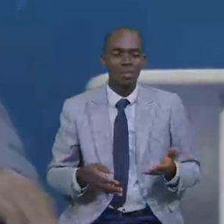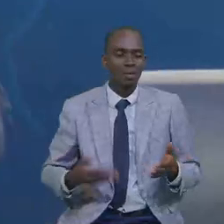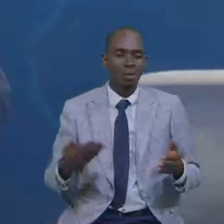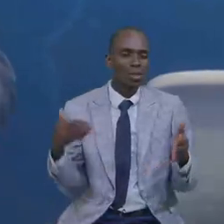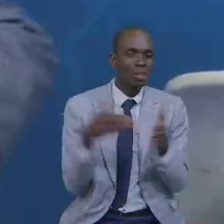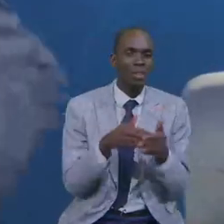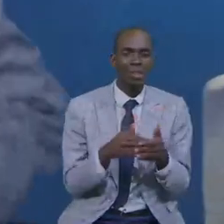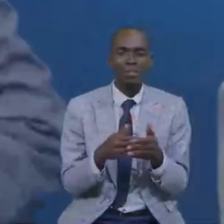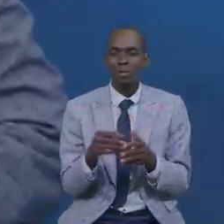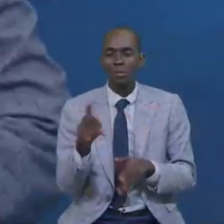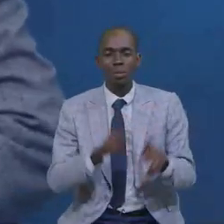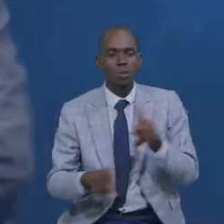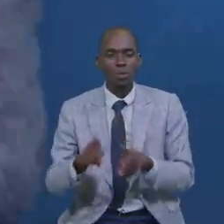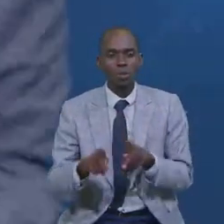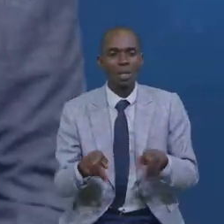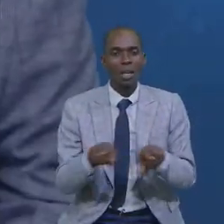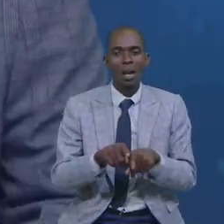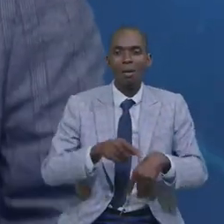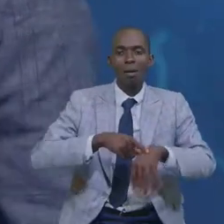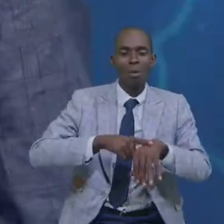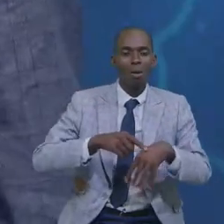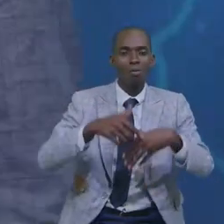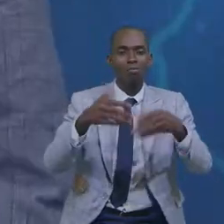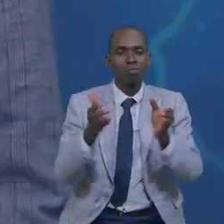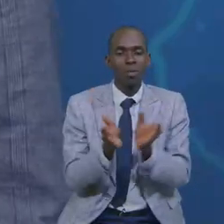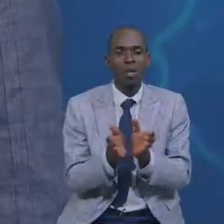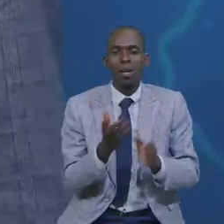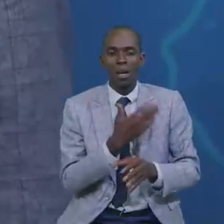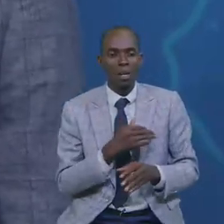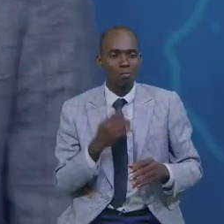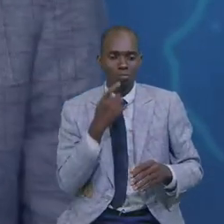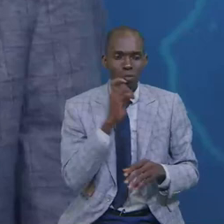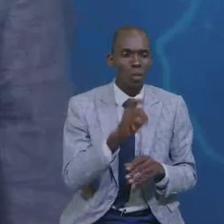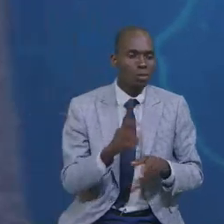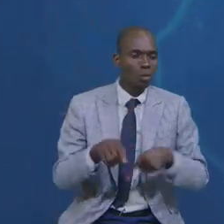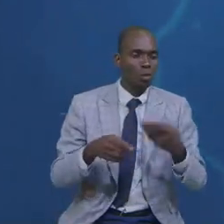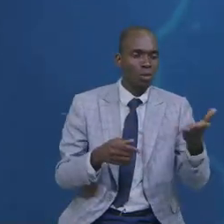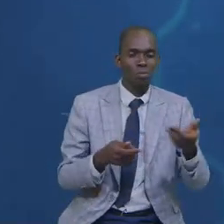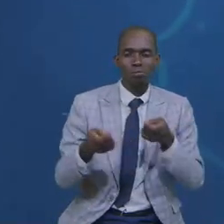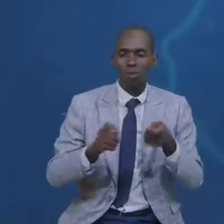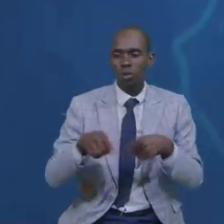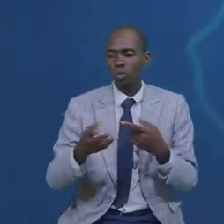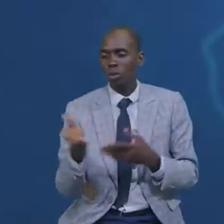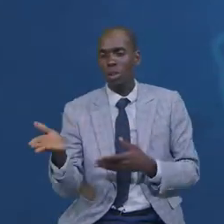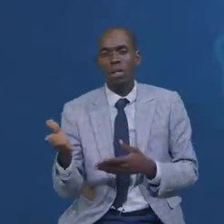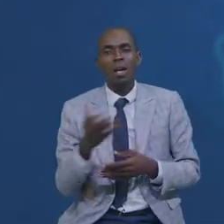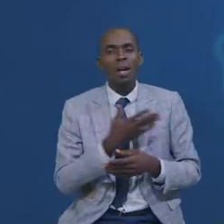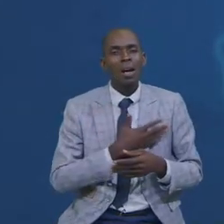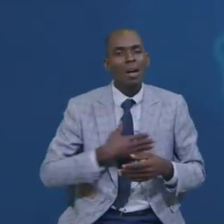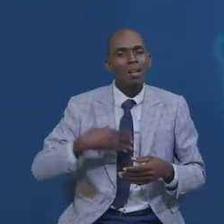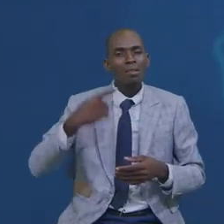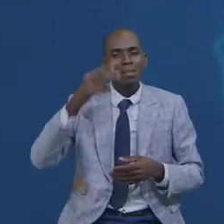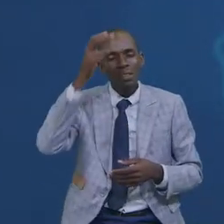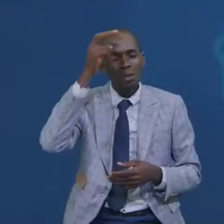jouaient leur subject quand même ballon il joue là-bas il le jour il la joue là-bas et contrôle sa vie